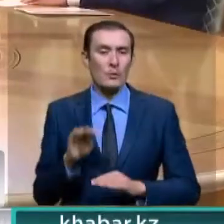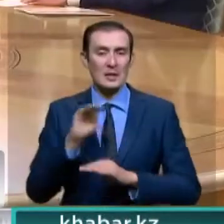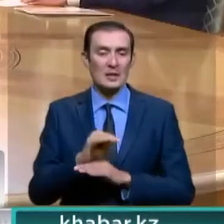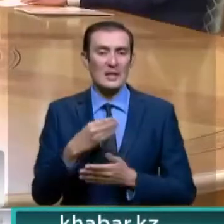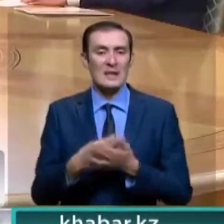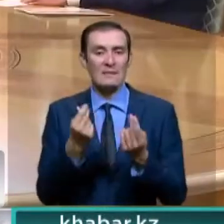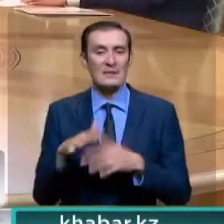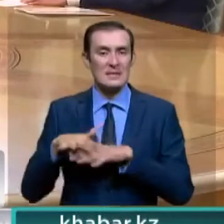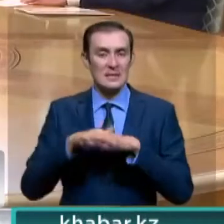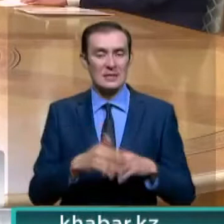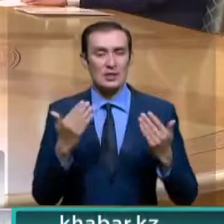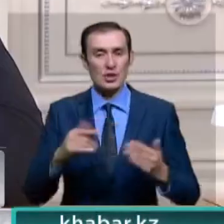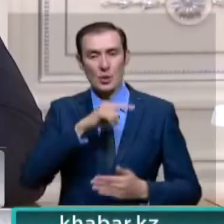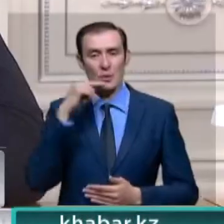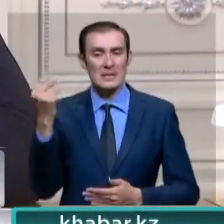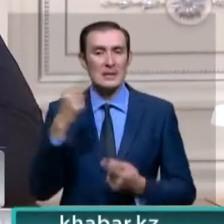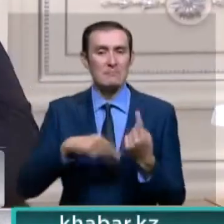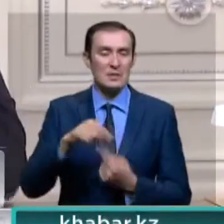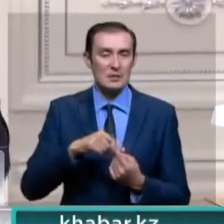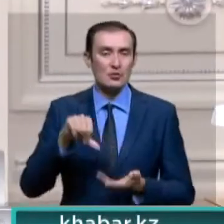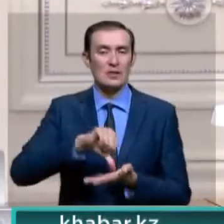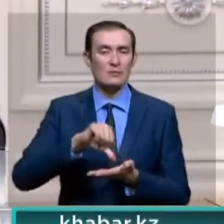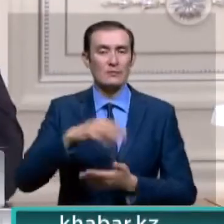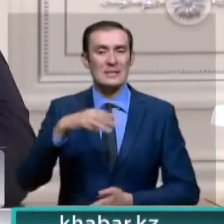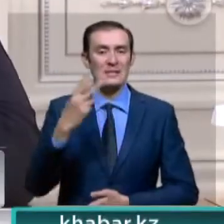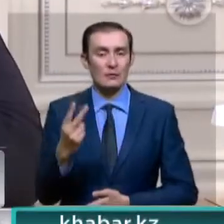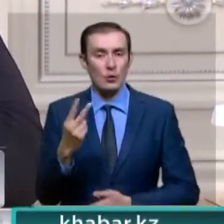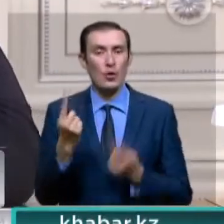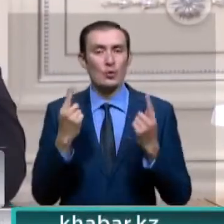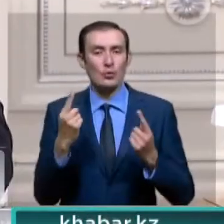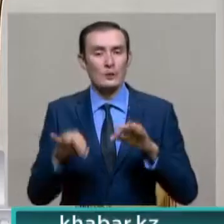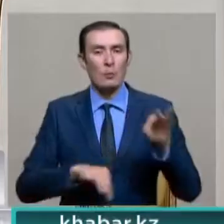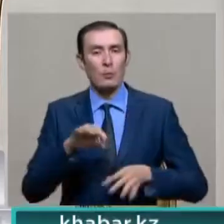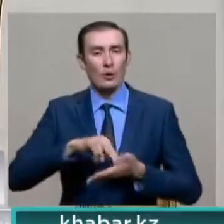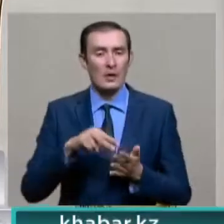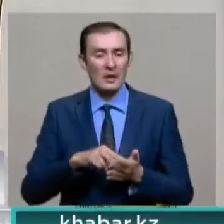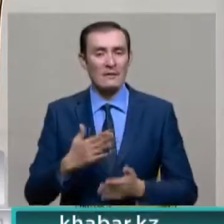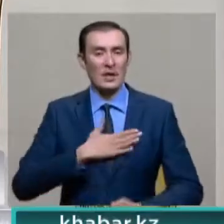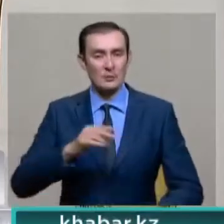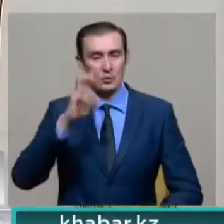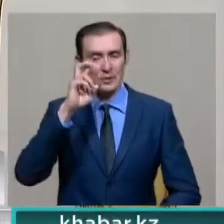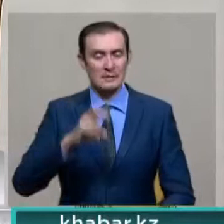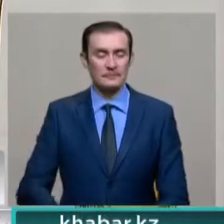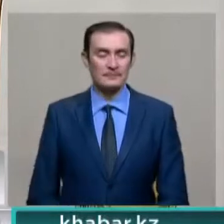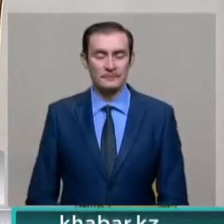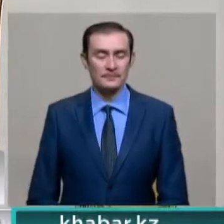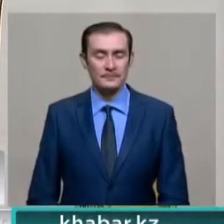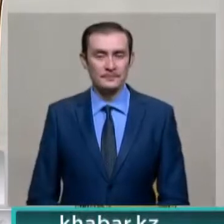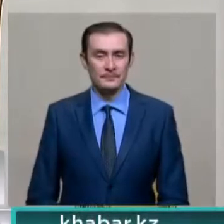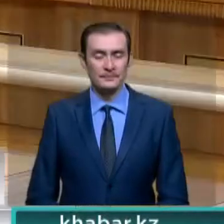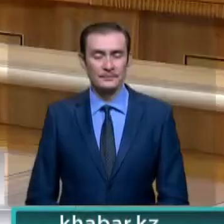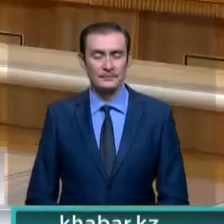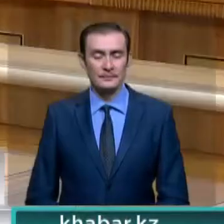дополнительные инвестиции. Сейчас же российский бизнес участвует в 32 крупных проектах в нашей стране.